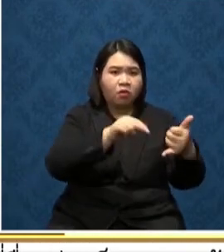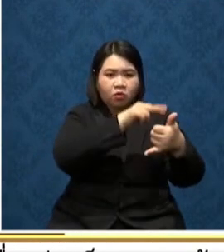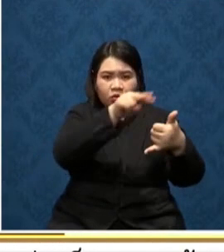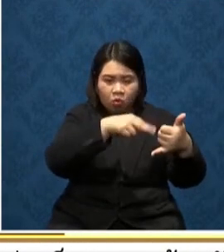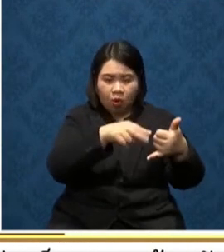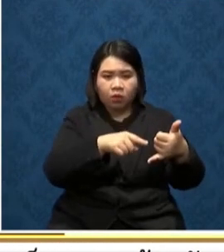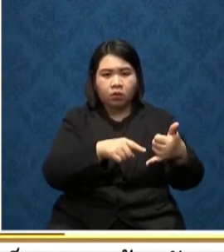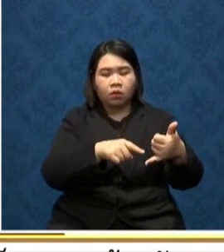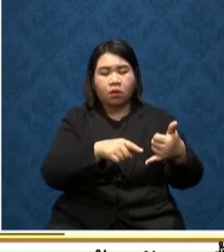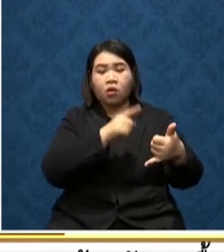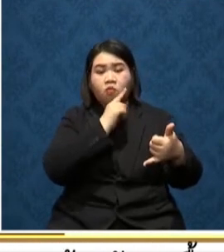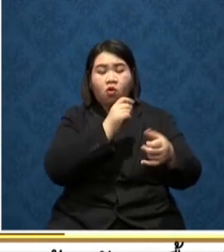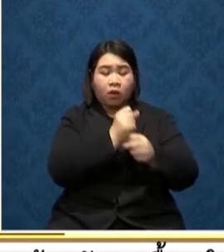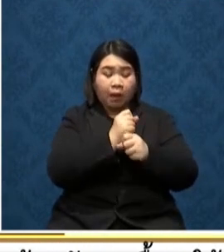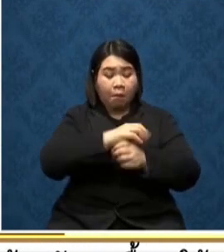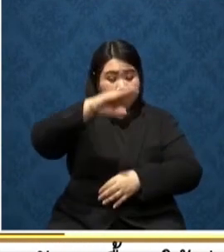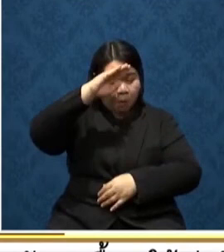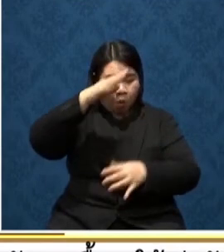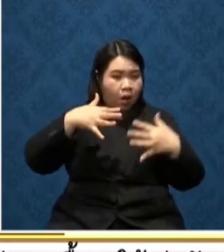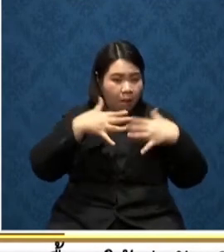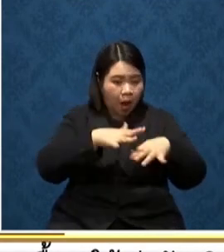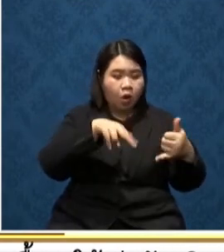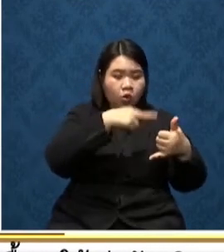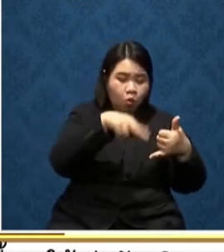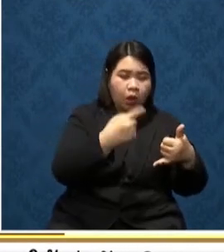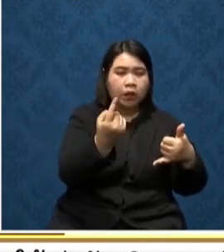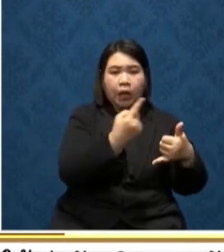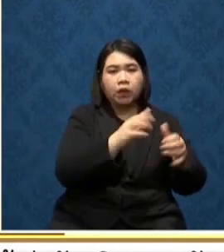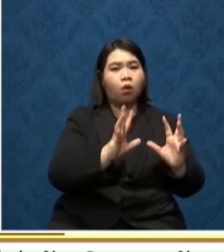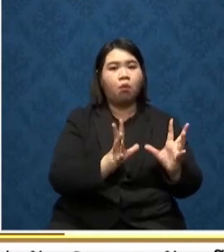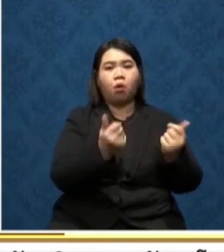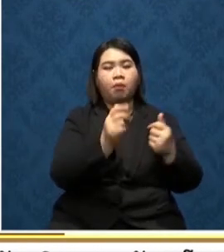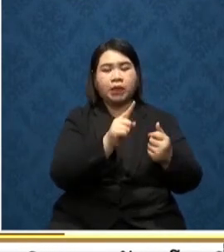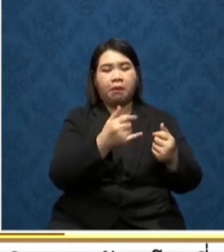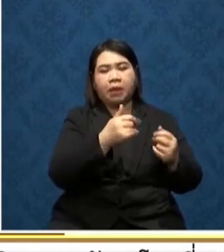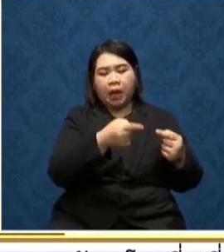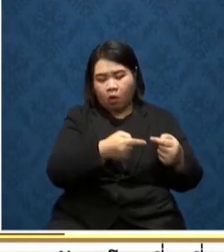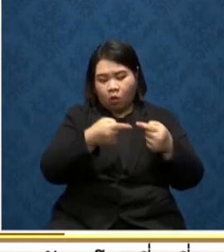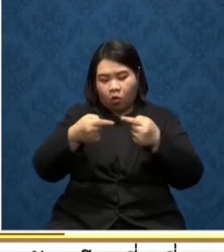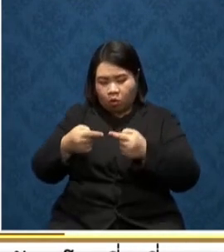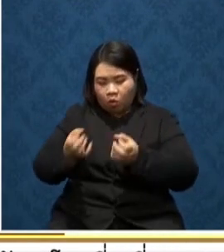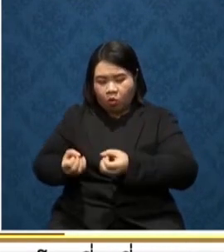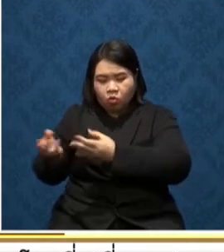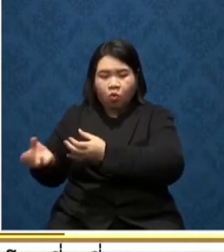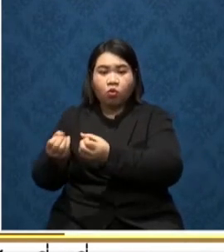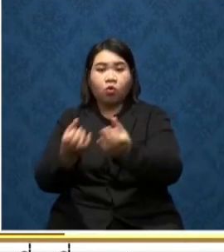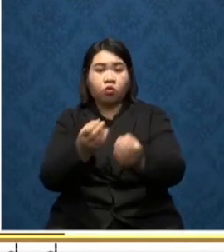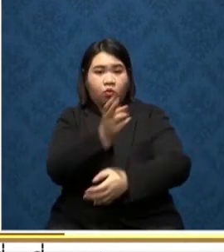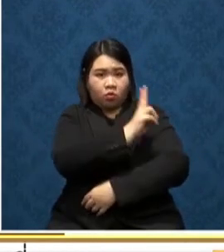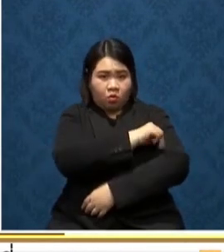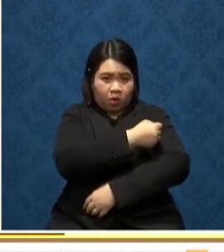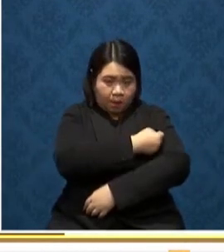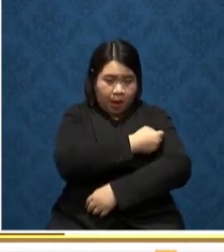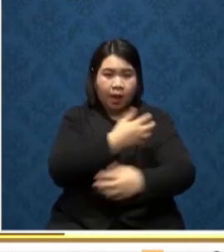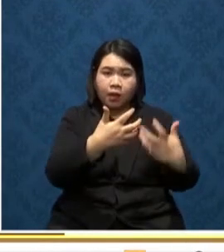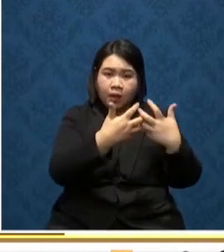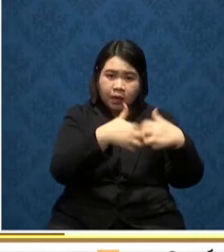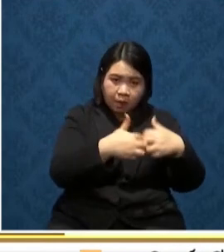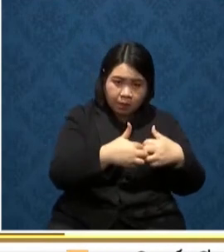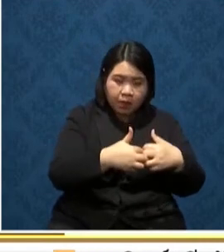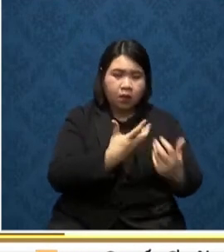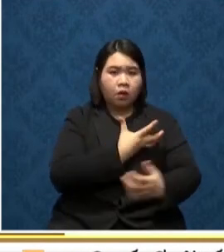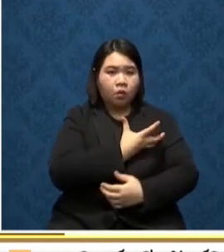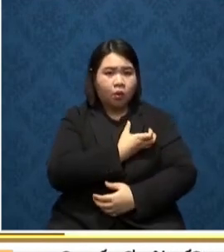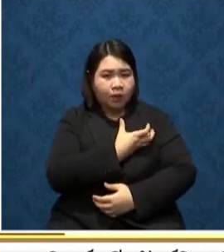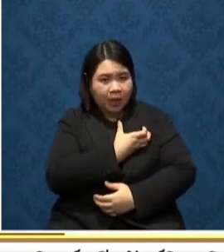ำยกลกษาได้ทุกโรกที่นั่นจบที่นั่นเจากคนและครึ่มือไม่วจะเป็เรองของสวนหัวใจ